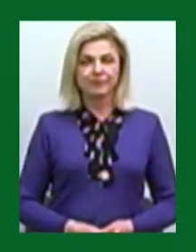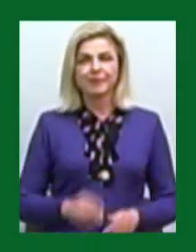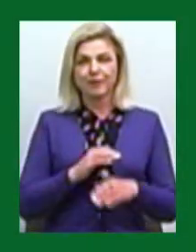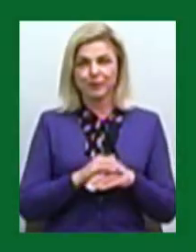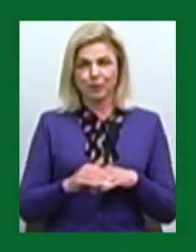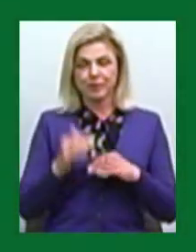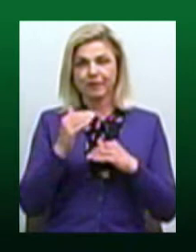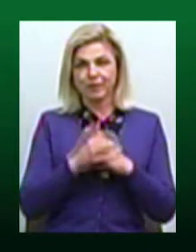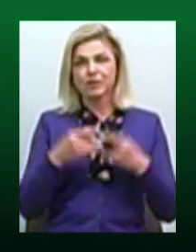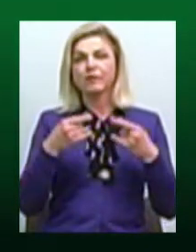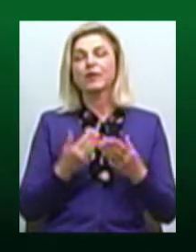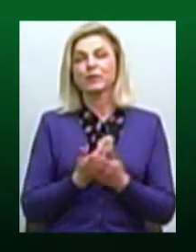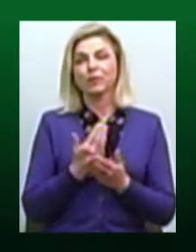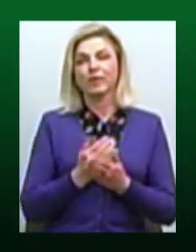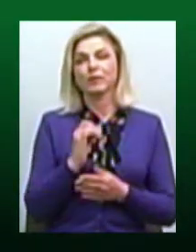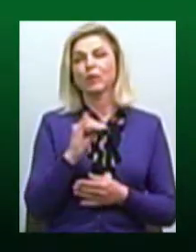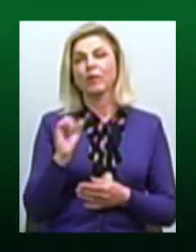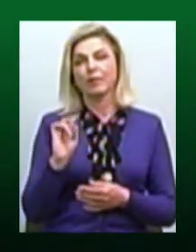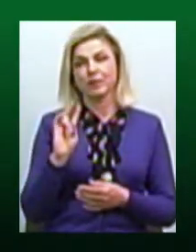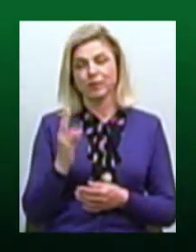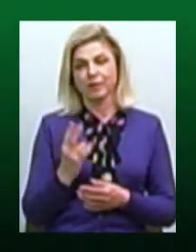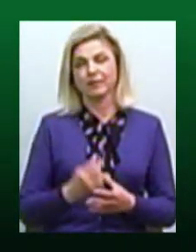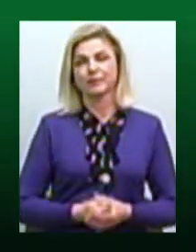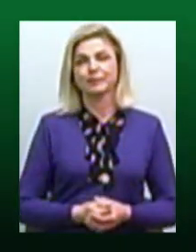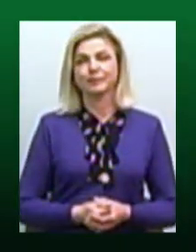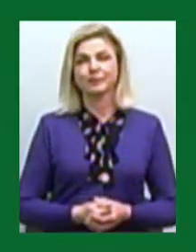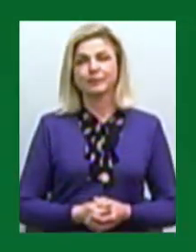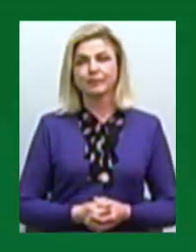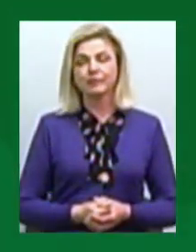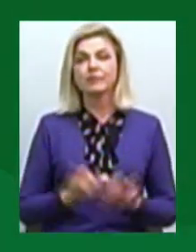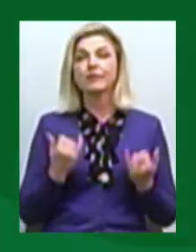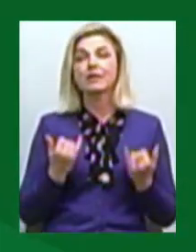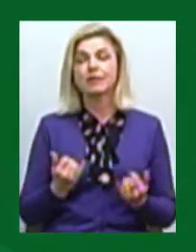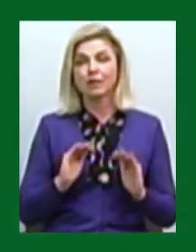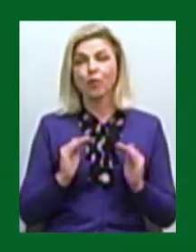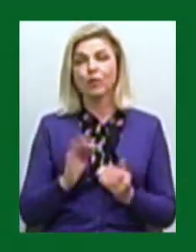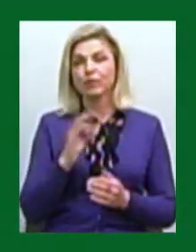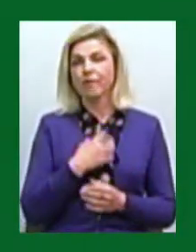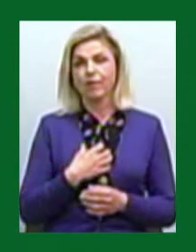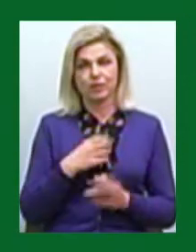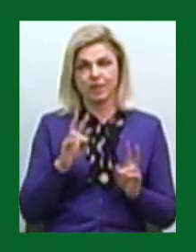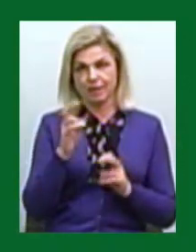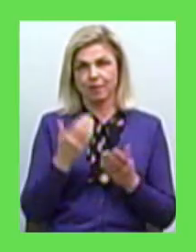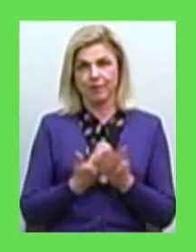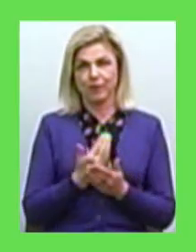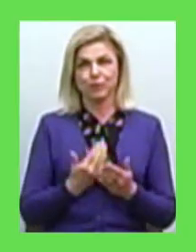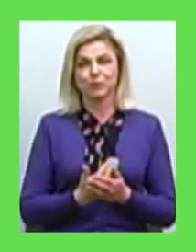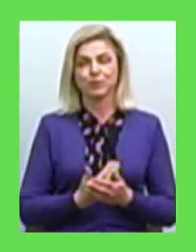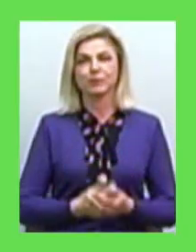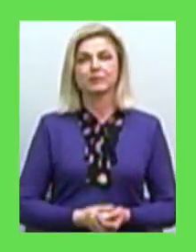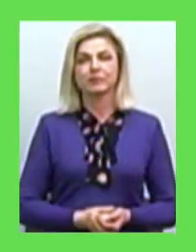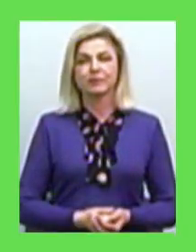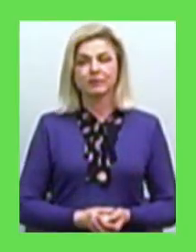Доброго вечора. В ефірі новини на UA Миколаїв. У студії Володимир Степанов. Зараз коротко про основні теми випуску.